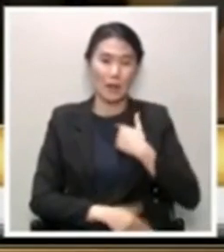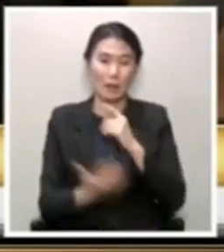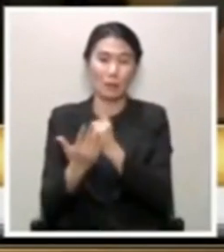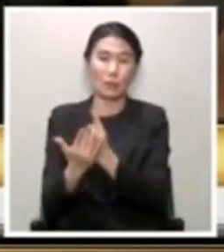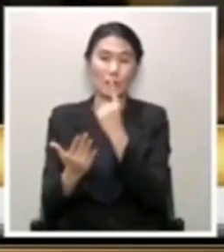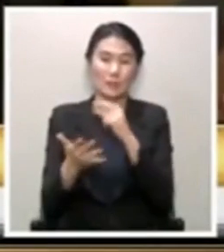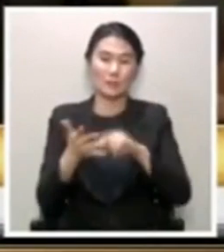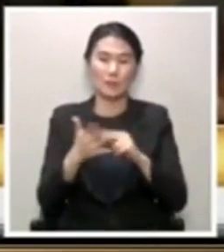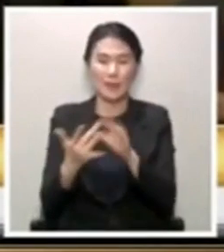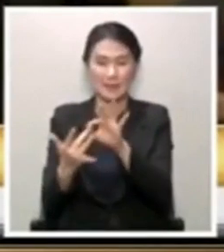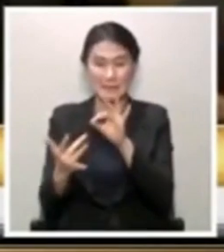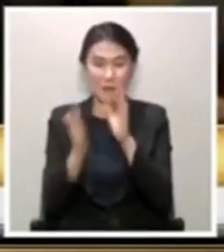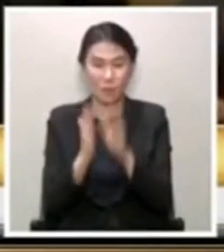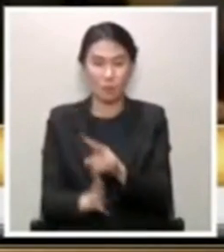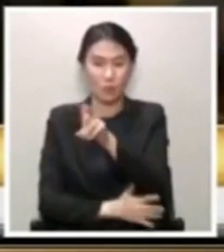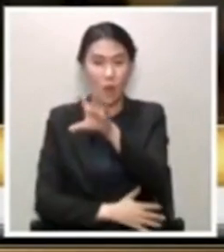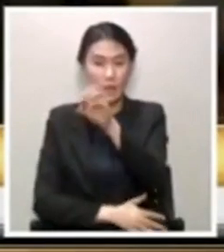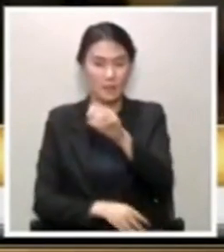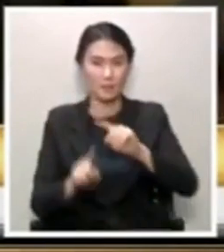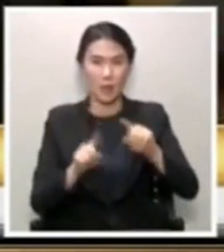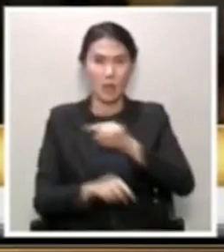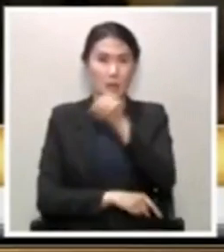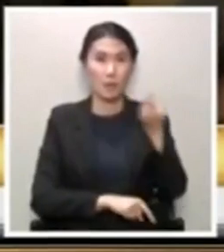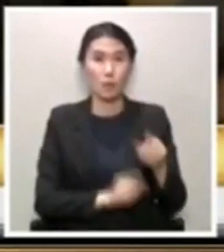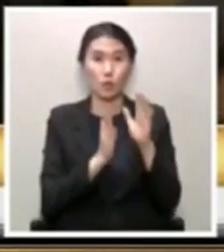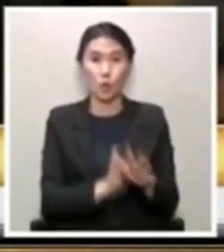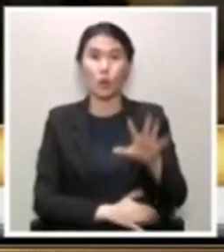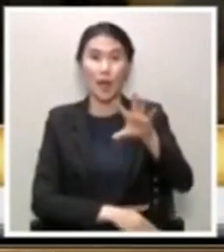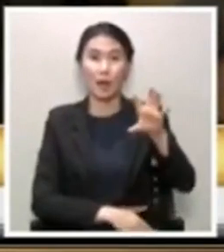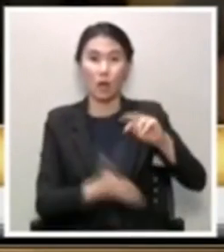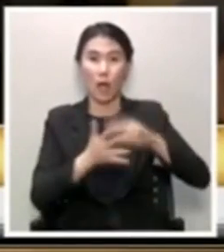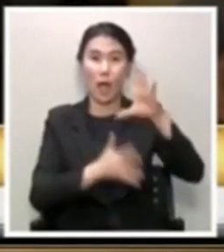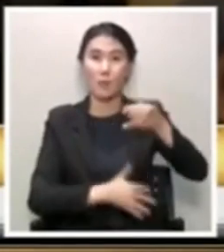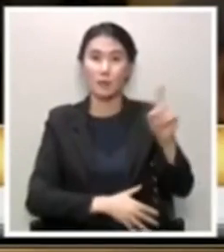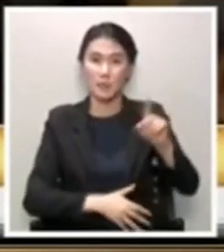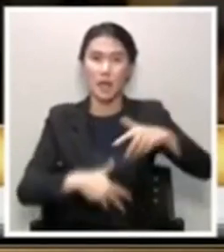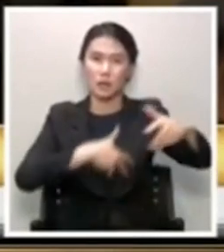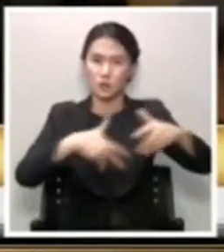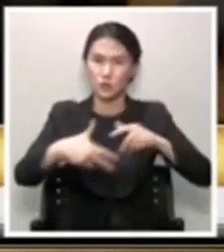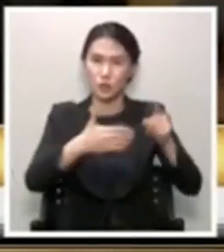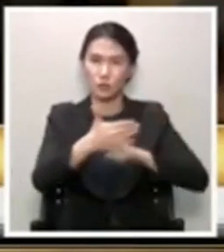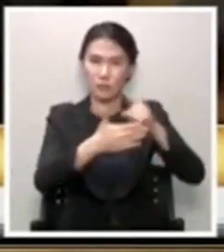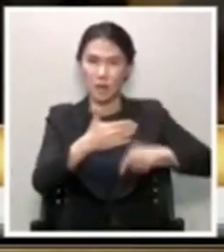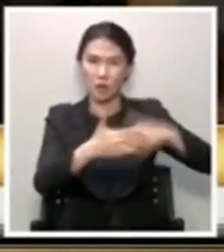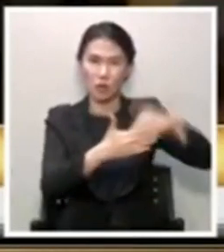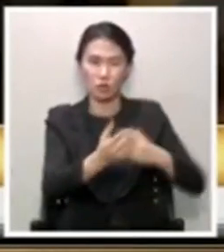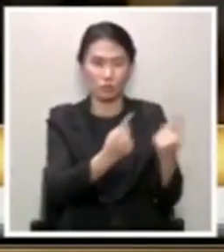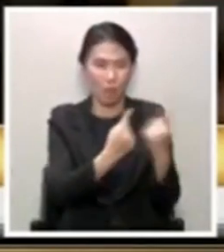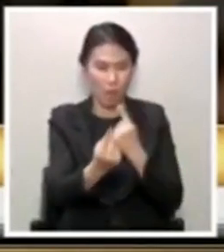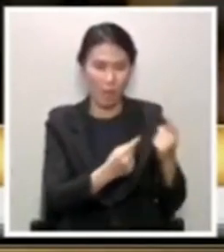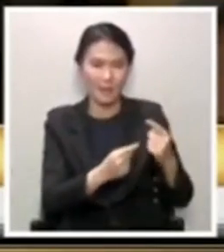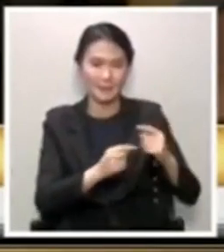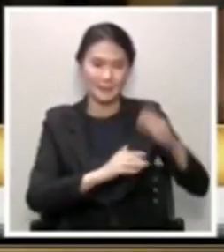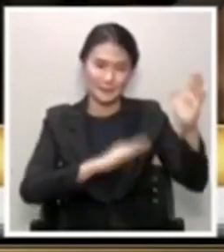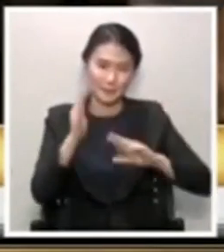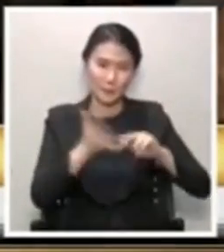ชิกวุฒิสภาได้250คนแต่พวกเรา500คนเรามาจากการเลือกตั้งของประชากรกว่า47ล้านคนนะครับที่มีสิทธิเลือกตั้ง